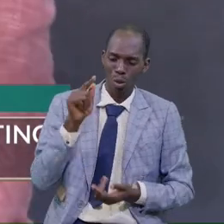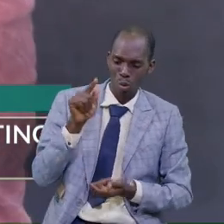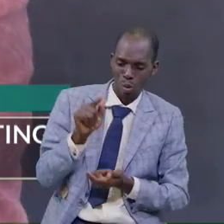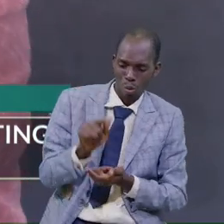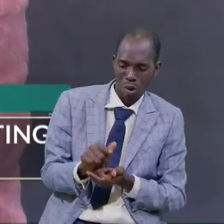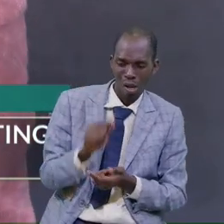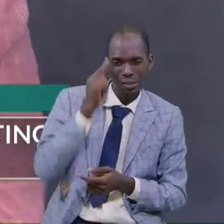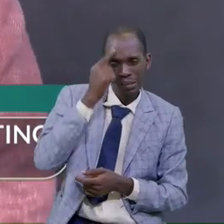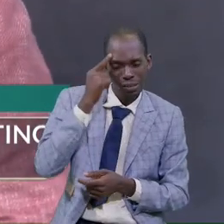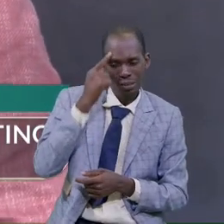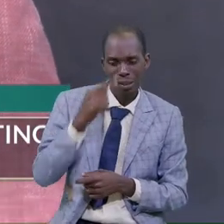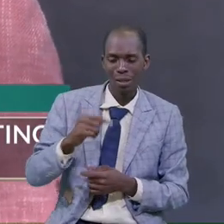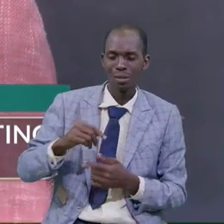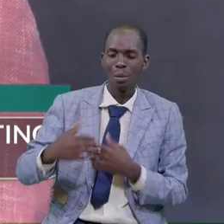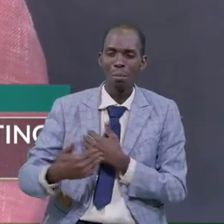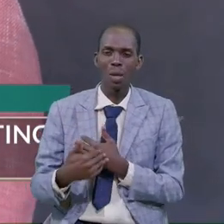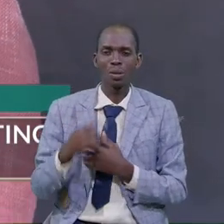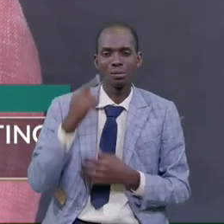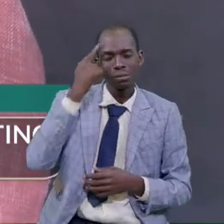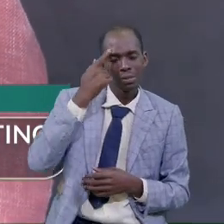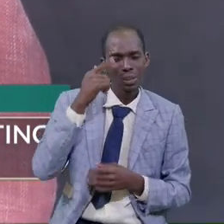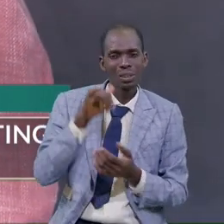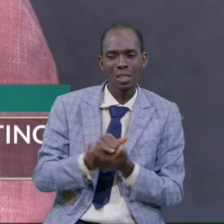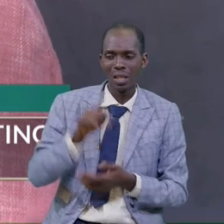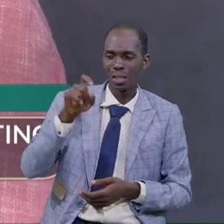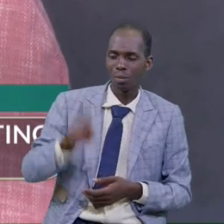Et la pensée négative en toi, qui a besoin de changement,